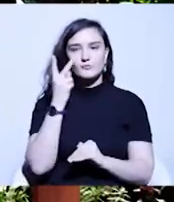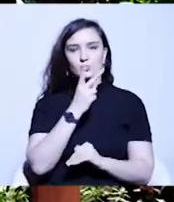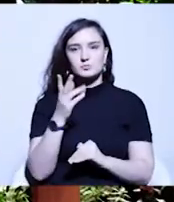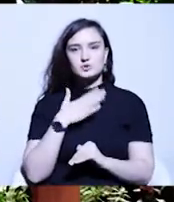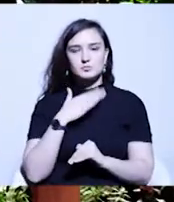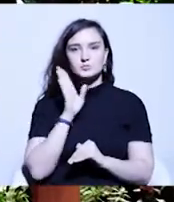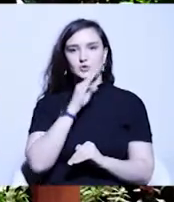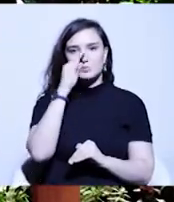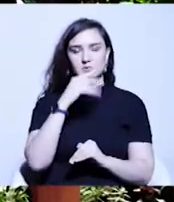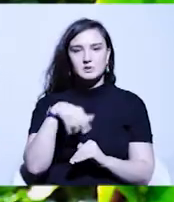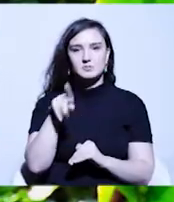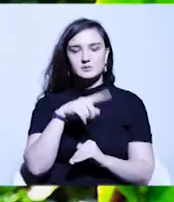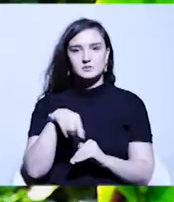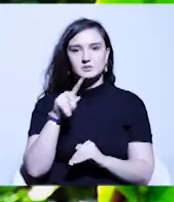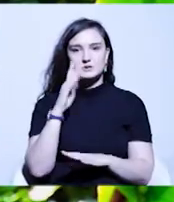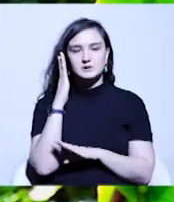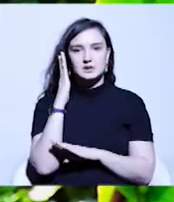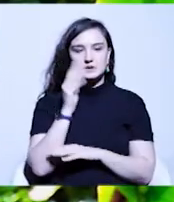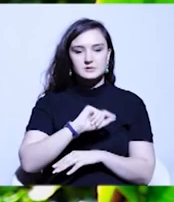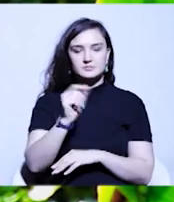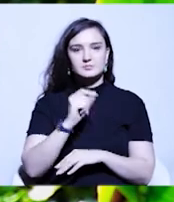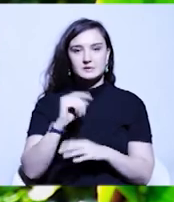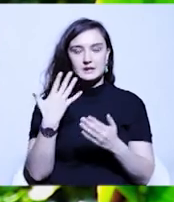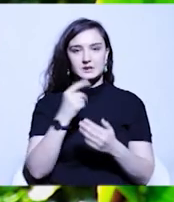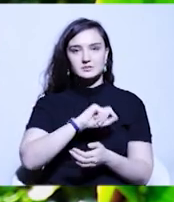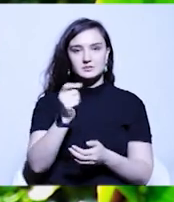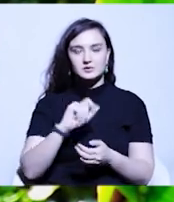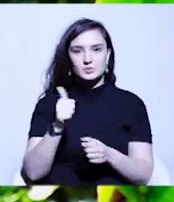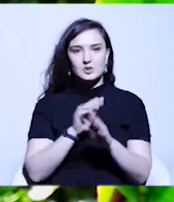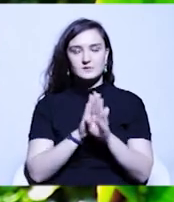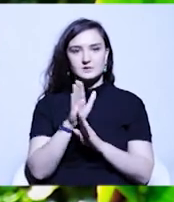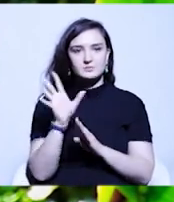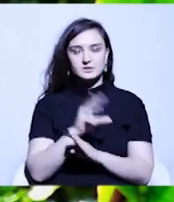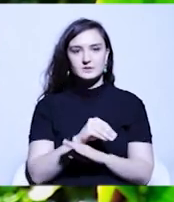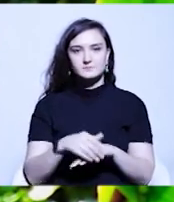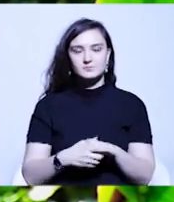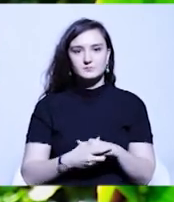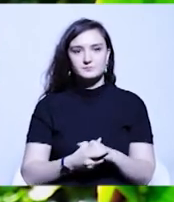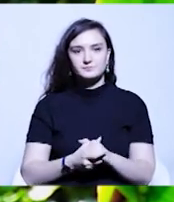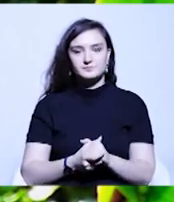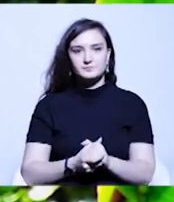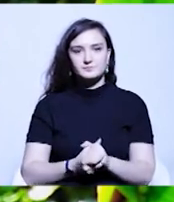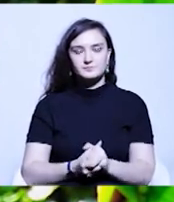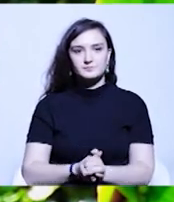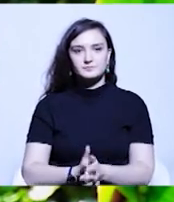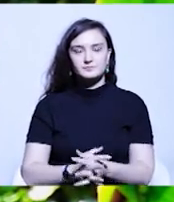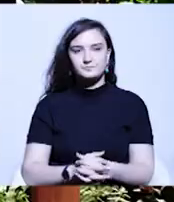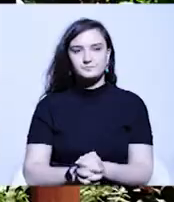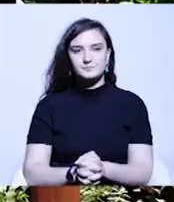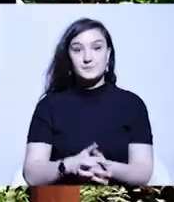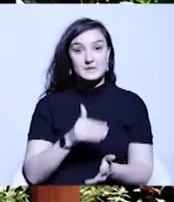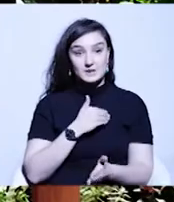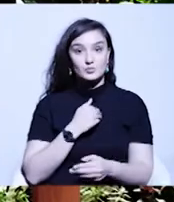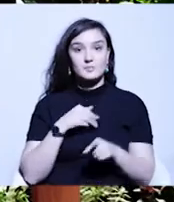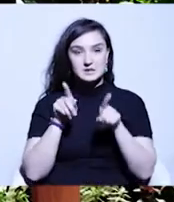ჩემი მშობლები გაკრული ხელით, გადაბმული ასოებით, როგორ ავსებდნენ წკარებს, მინდებოდა, რომ